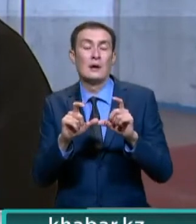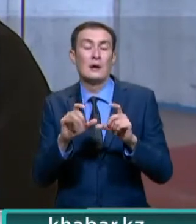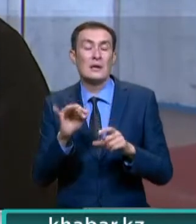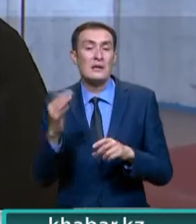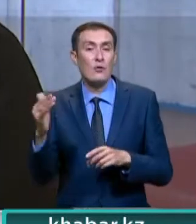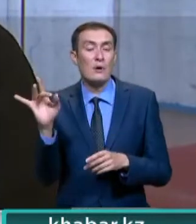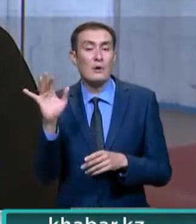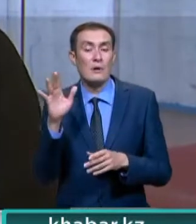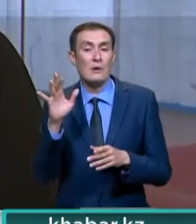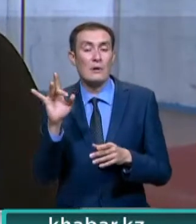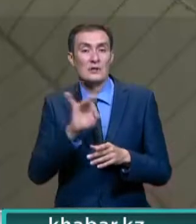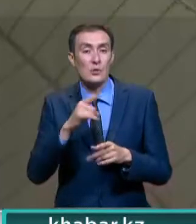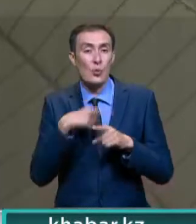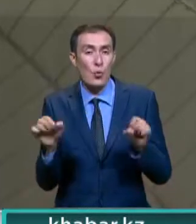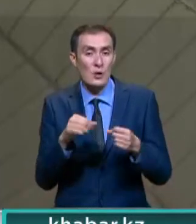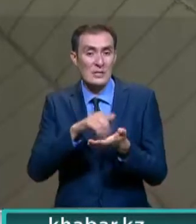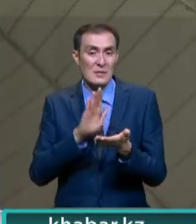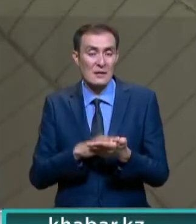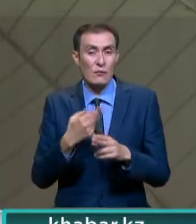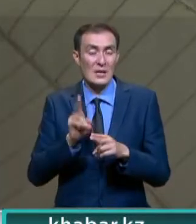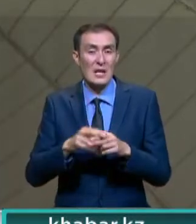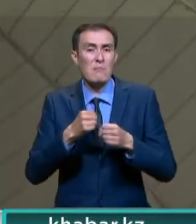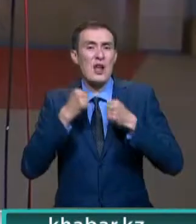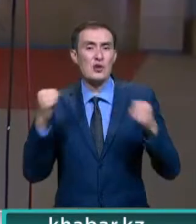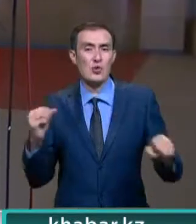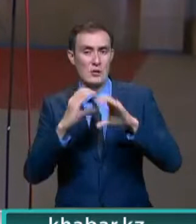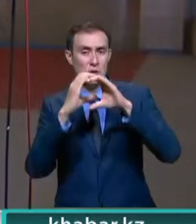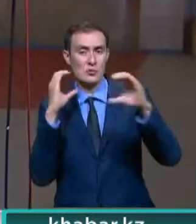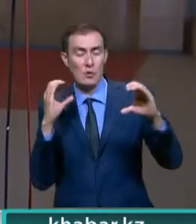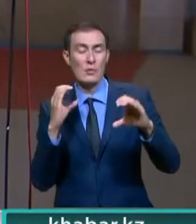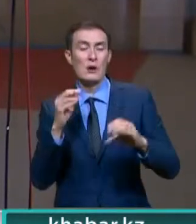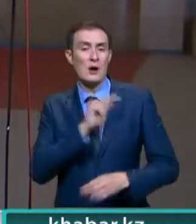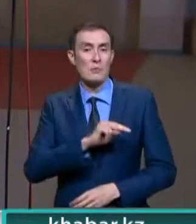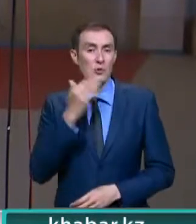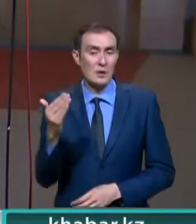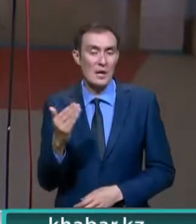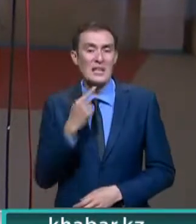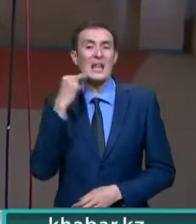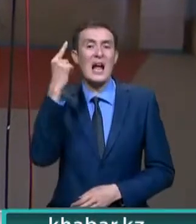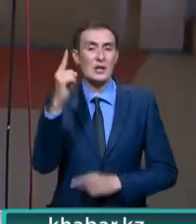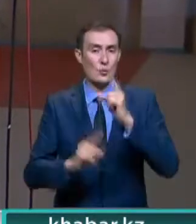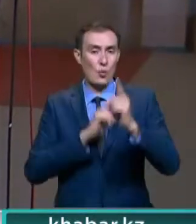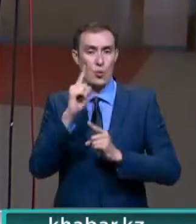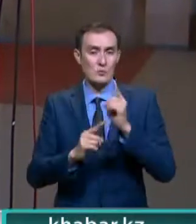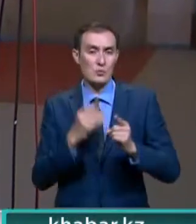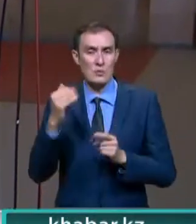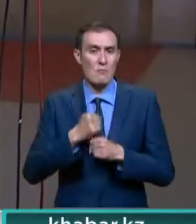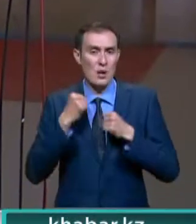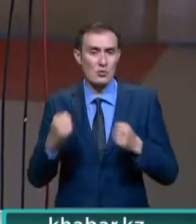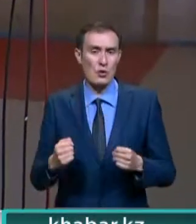фотометрические данные, спектроскопические данные. Вот этот большой телескоп, большая часть его работы идет, это дальний космос, потому что он большой